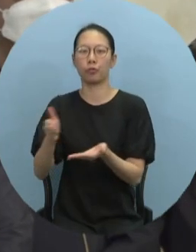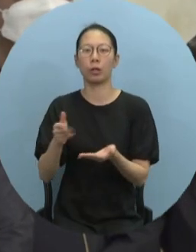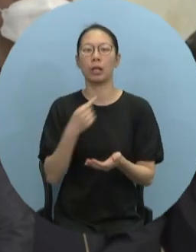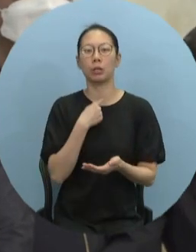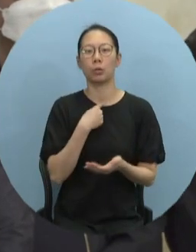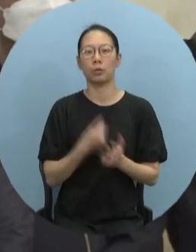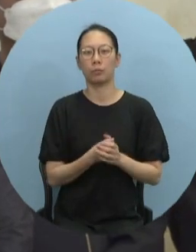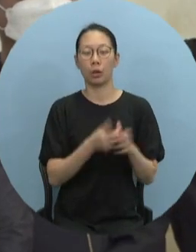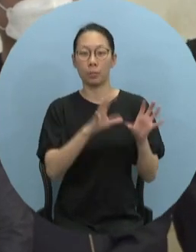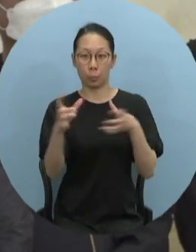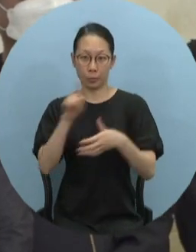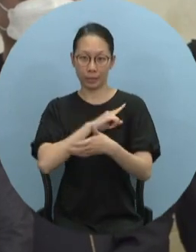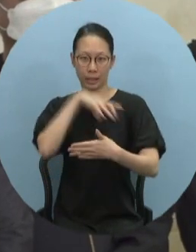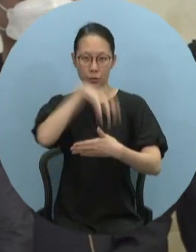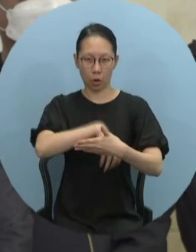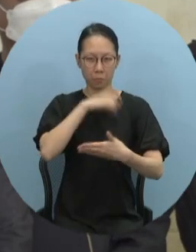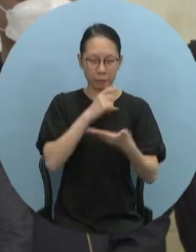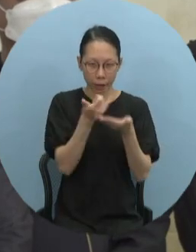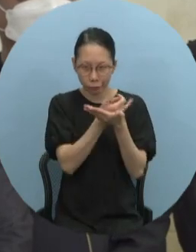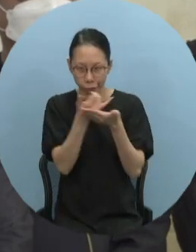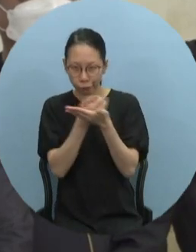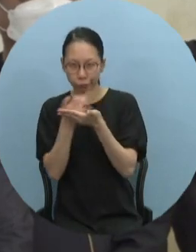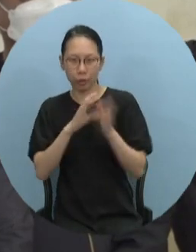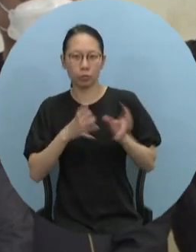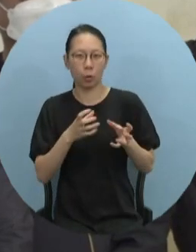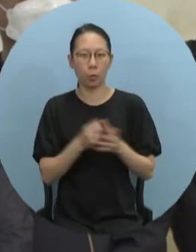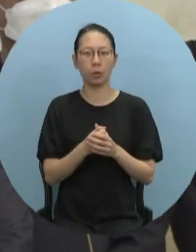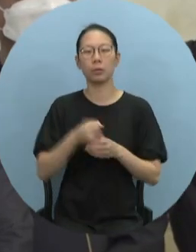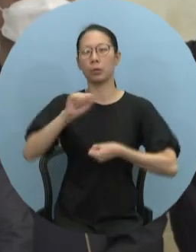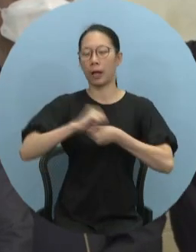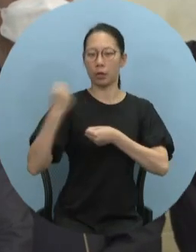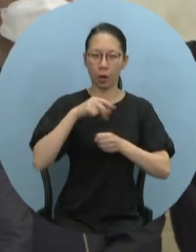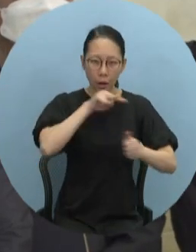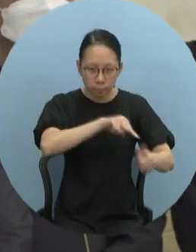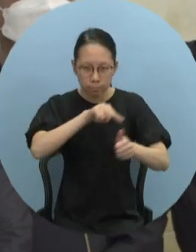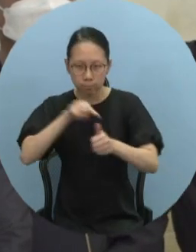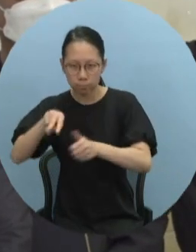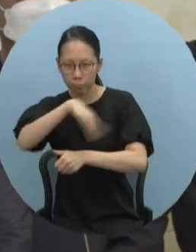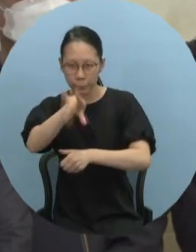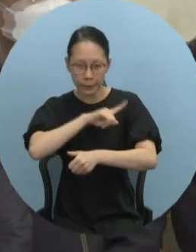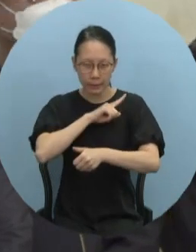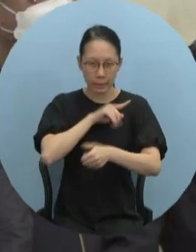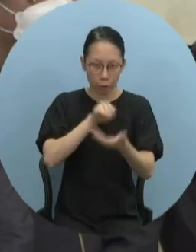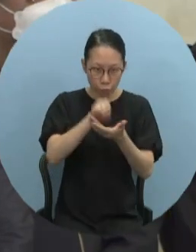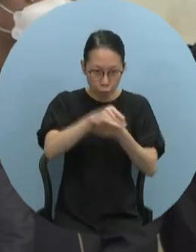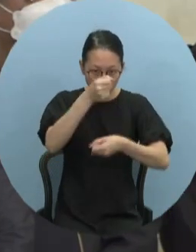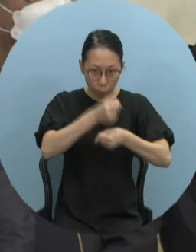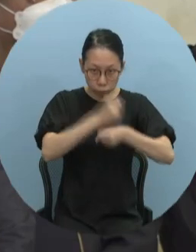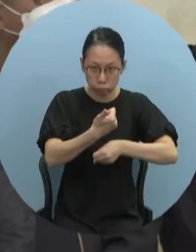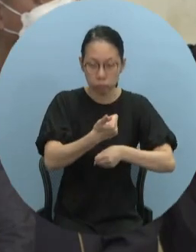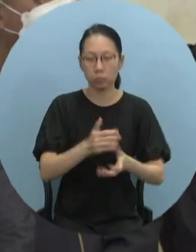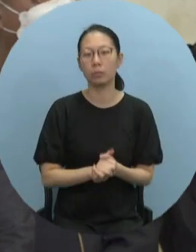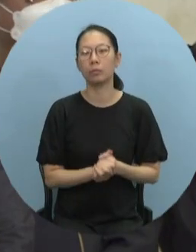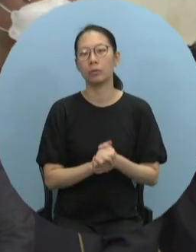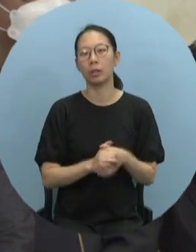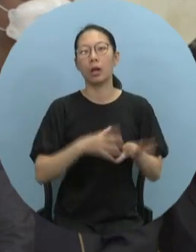各部門咧亦都會成立咧喺內部嘅審查小組，加強咧監察部門嘅滅鼠工作等等。而各界滅鼠